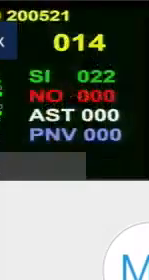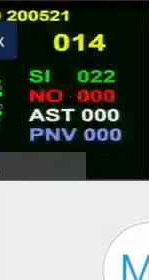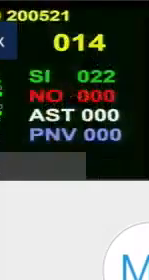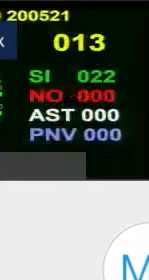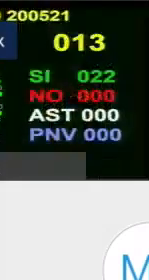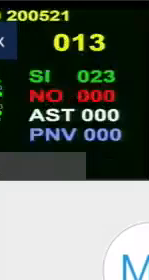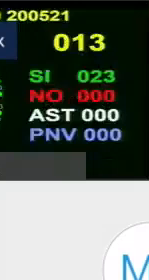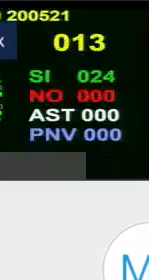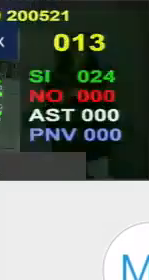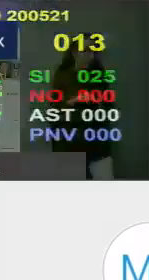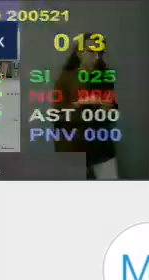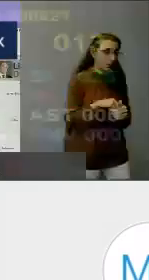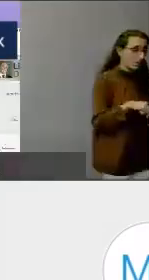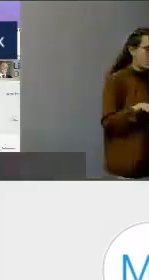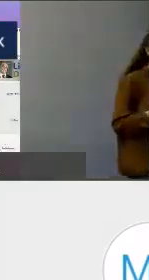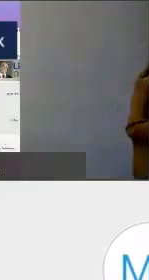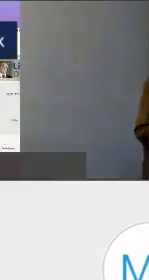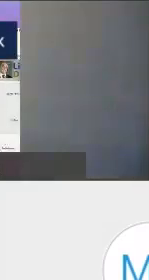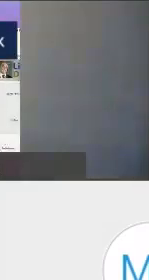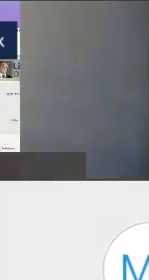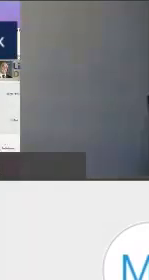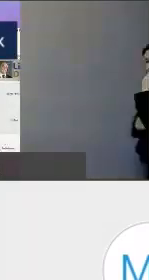da remoto su 217